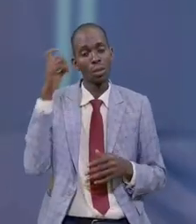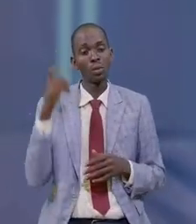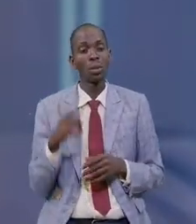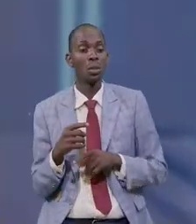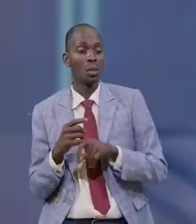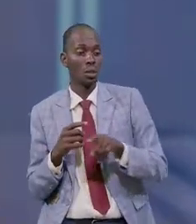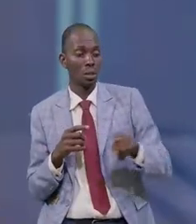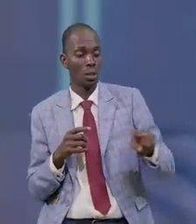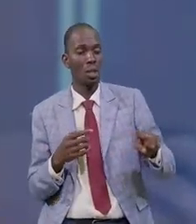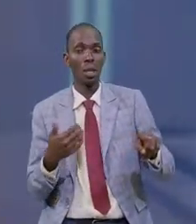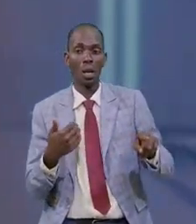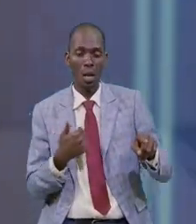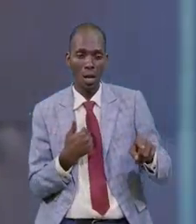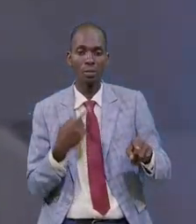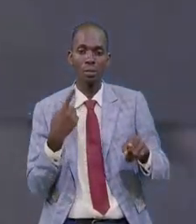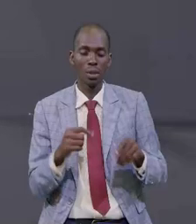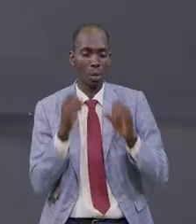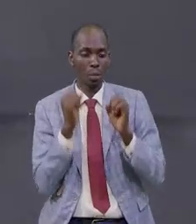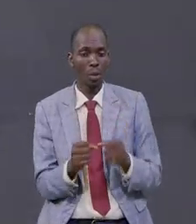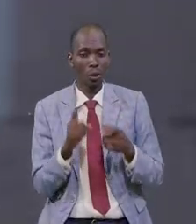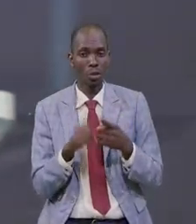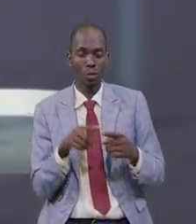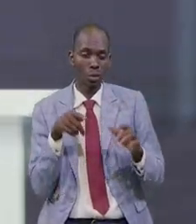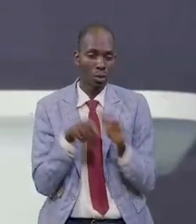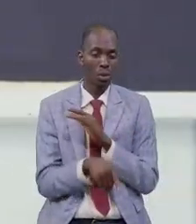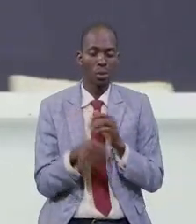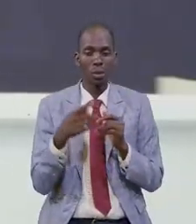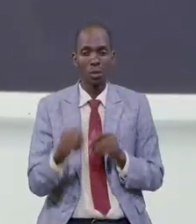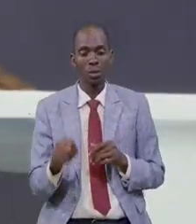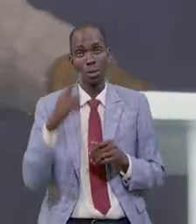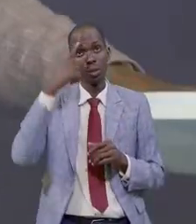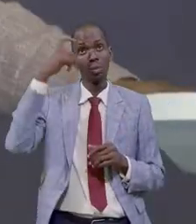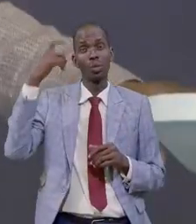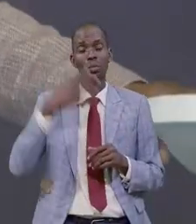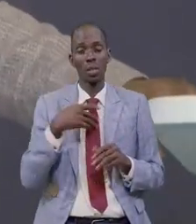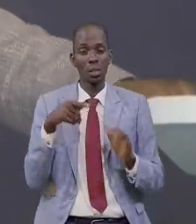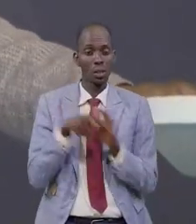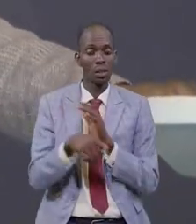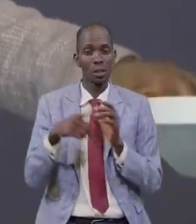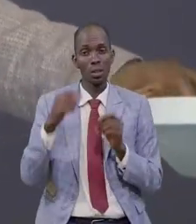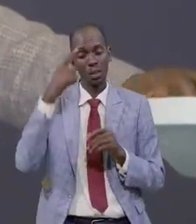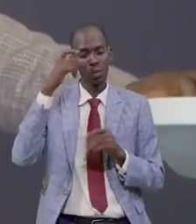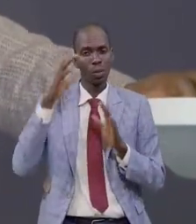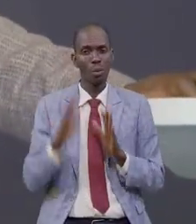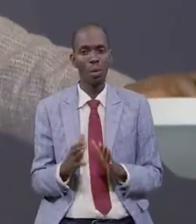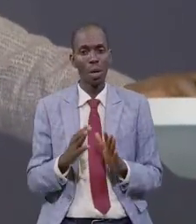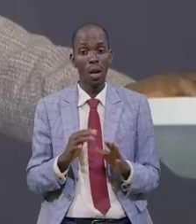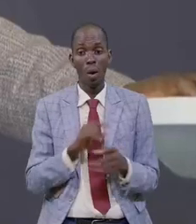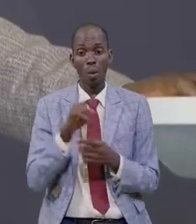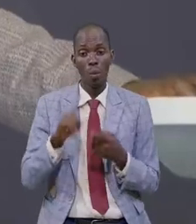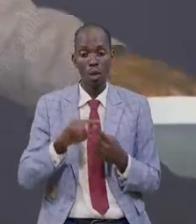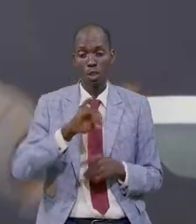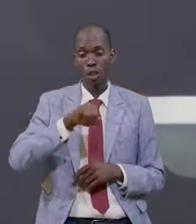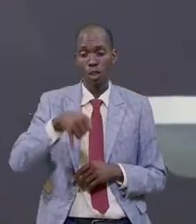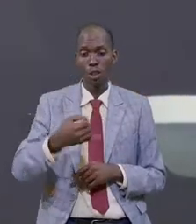le rêve et de tuer le rêveur alors il comme il était sur le point d'aller vers eux ils ont dit voici